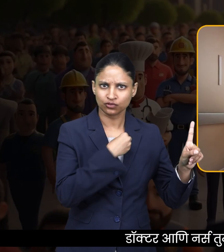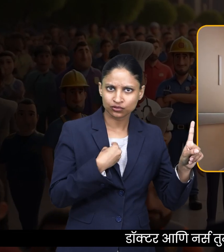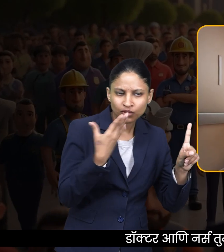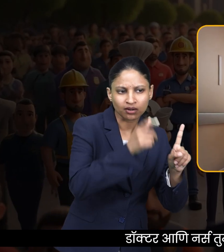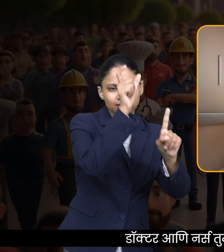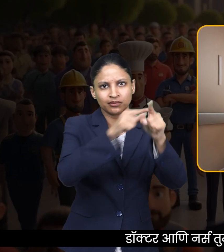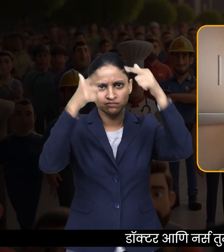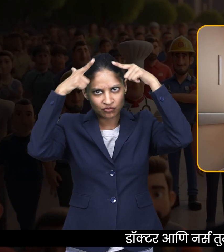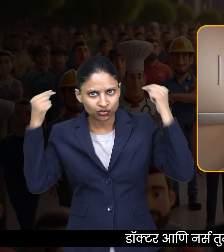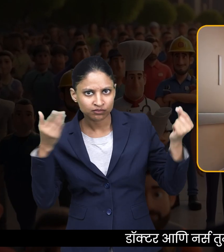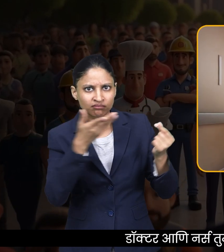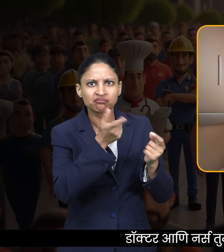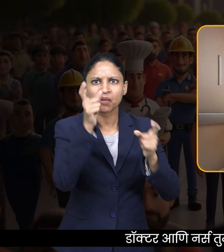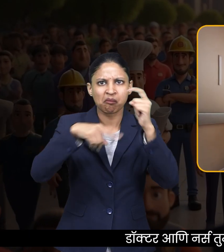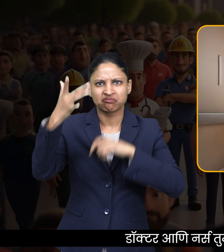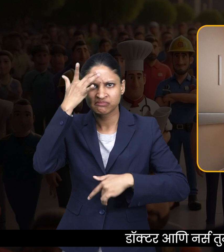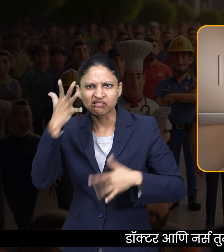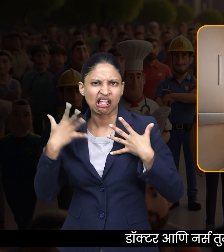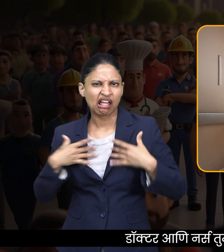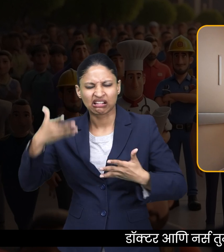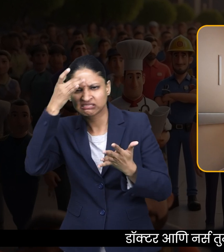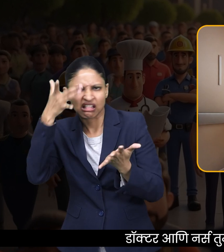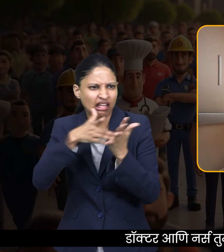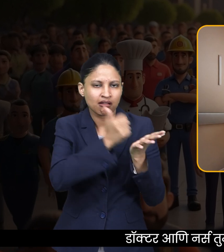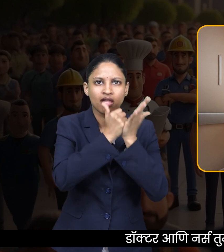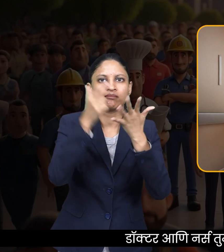डॉक्टर आणि नर्स तुमच्या आरोग्याची काळजी घेतात.